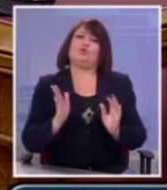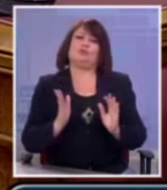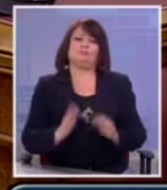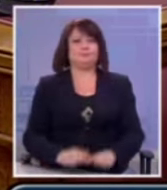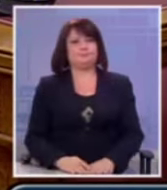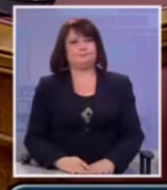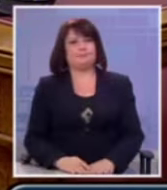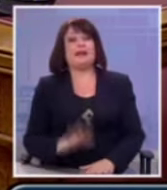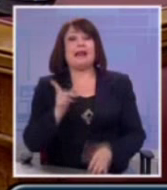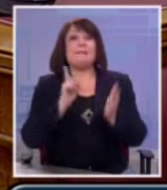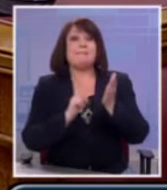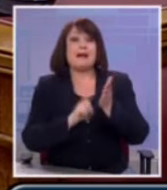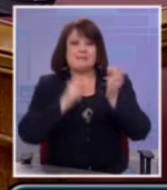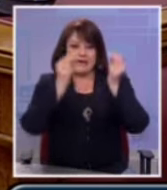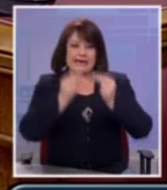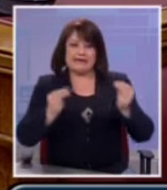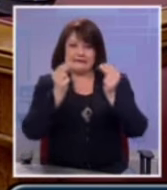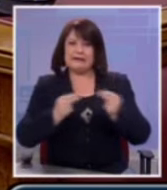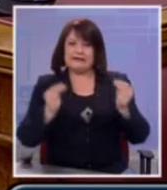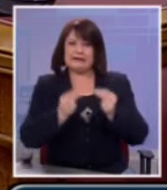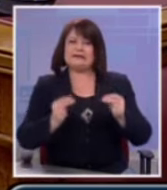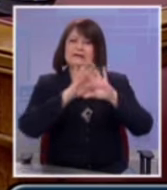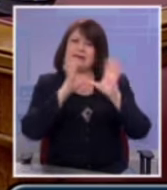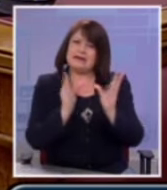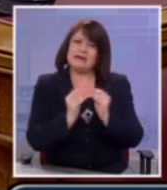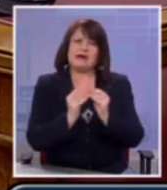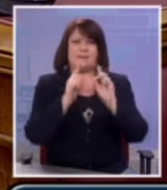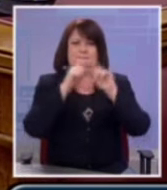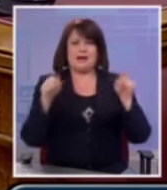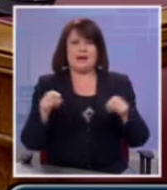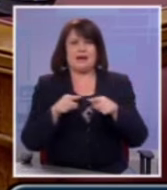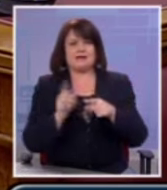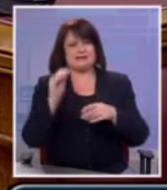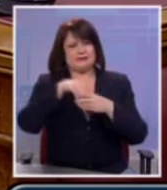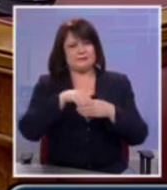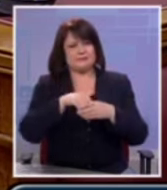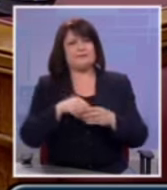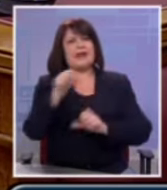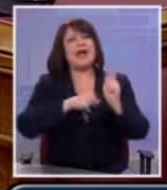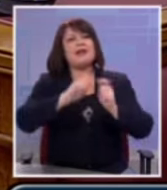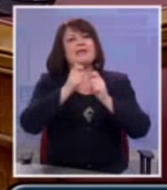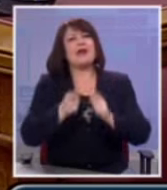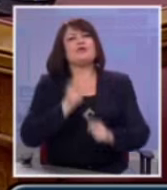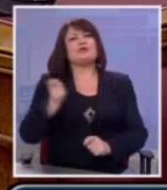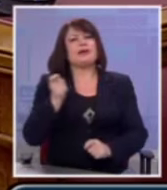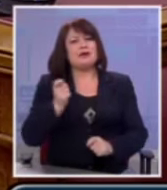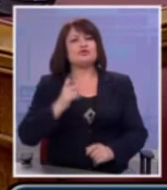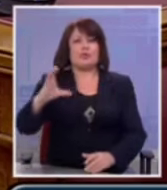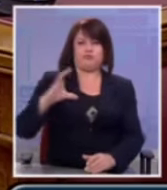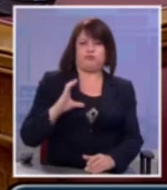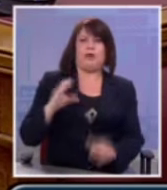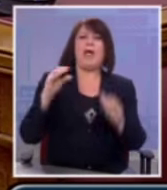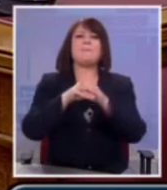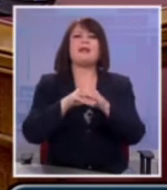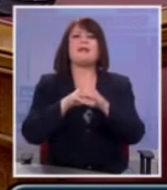λύσεις αυτές πρέπει να ενταχθούν σε ένα γενικότερο πλαίσιο που θα περιέχει την αδειάρρωση του χρέους και θα περιέχει ένα γενναίο επενδυτικό πρόγραμμα, είτε